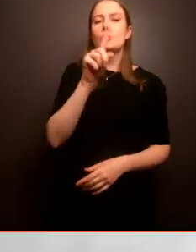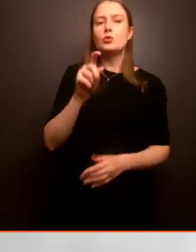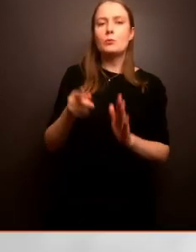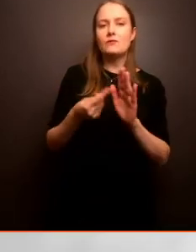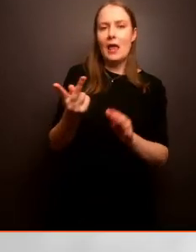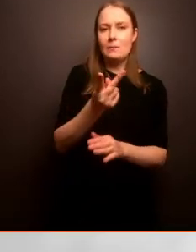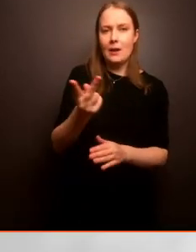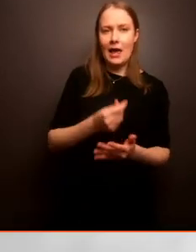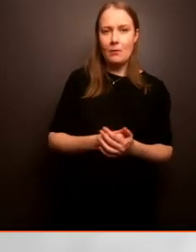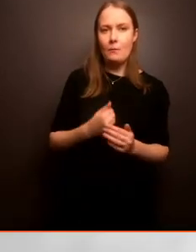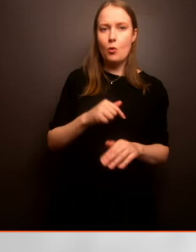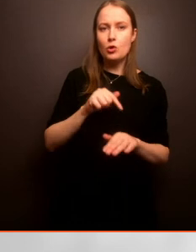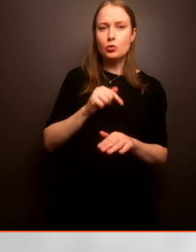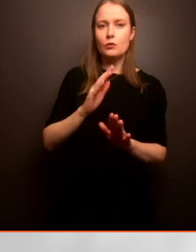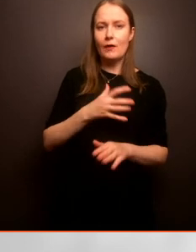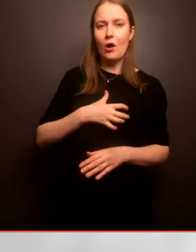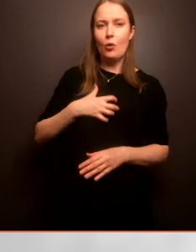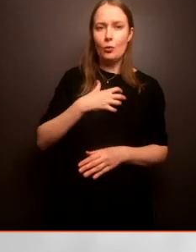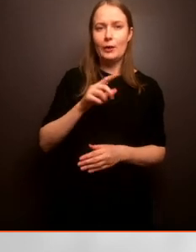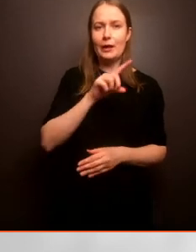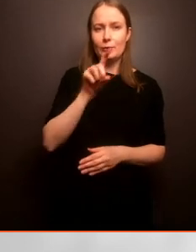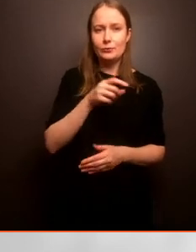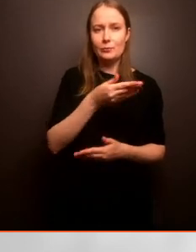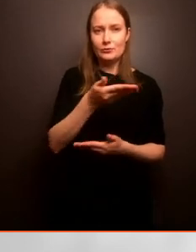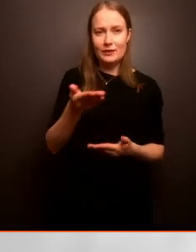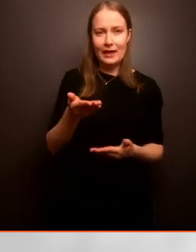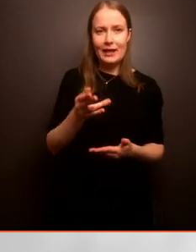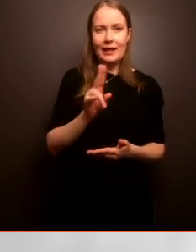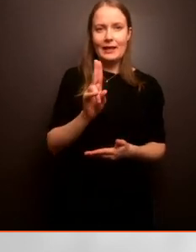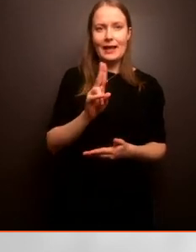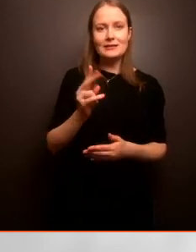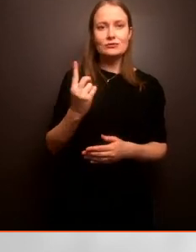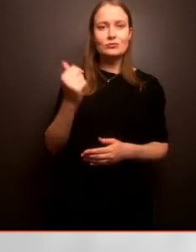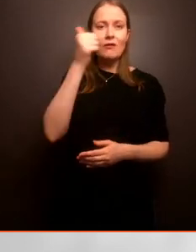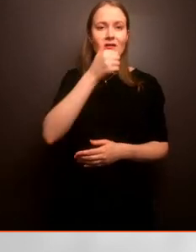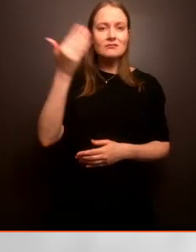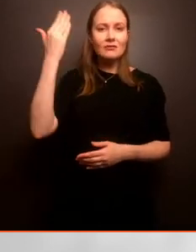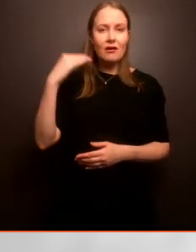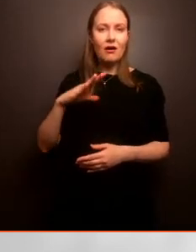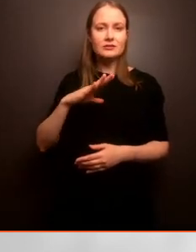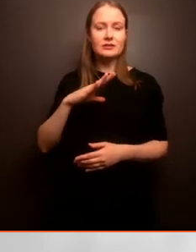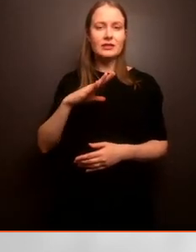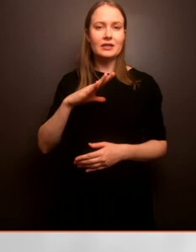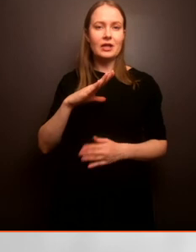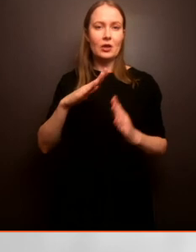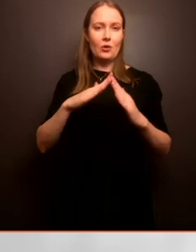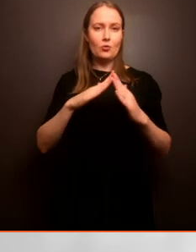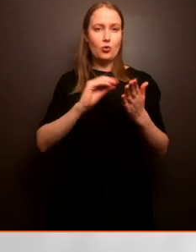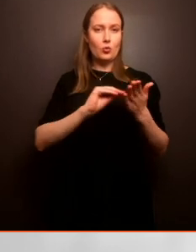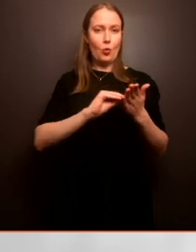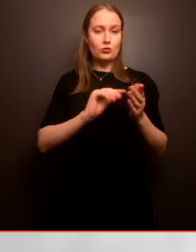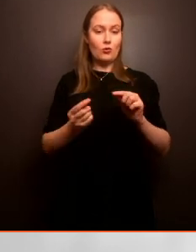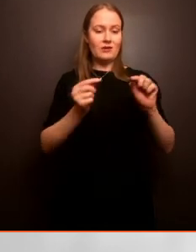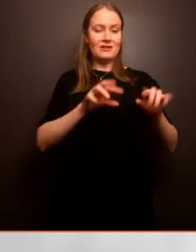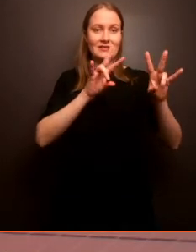et see on väga oluline küsimus nende jaoks, kes aasta tagasi jõudsid kodukontorisse tööle.